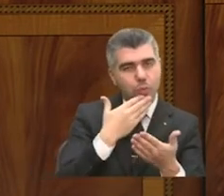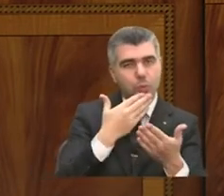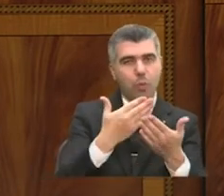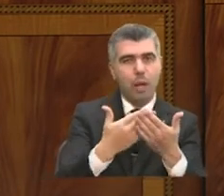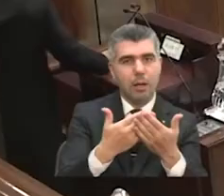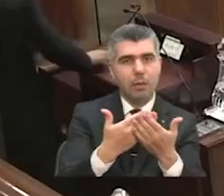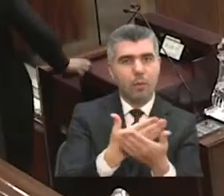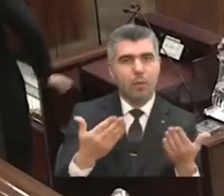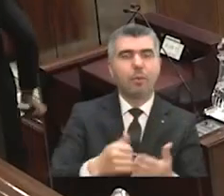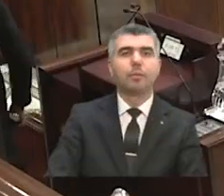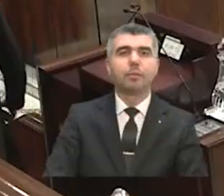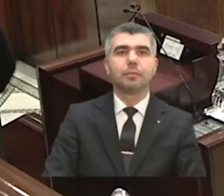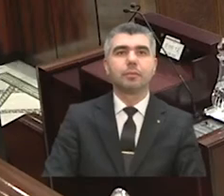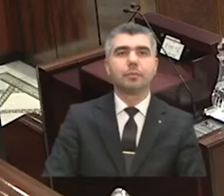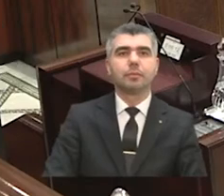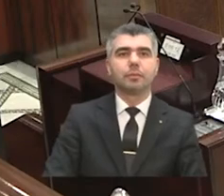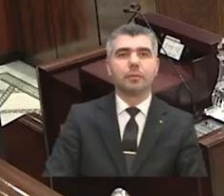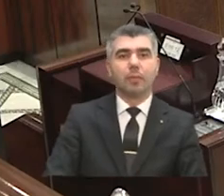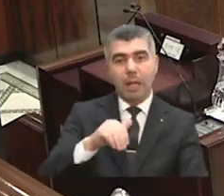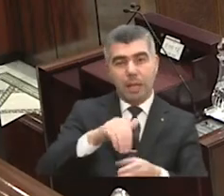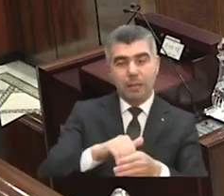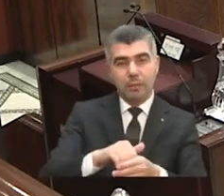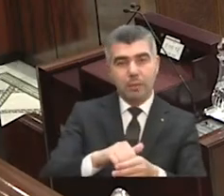Je vous remercie.